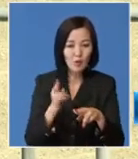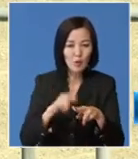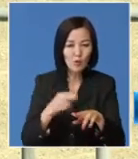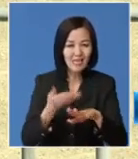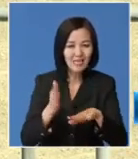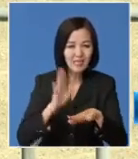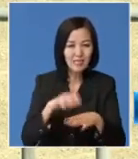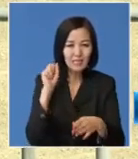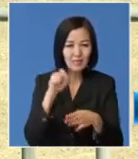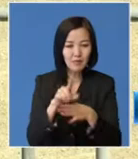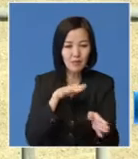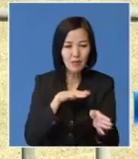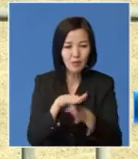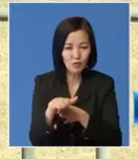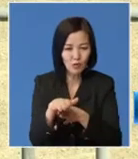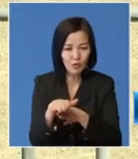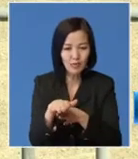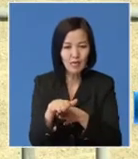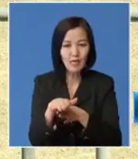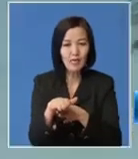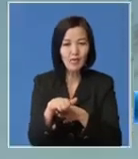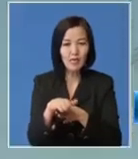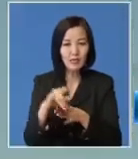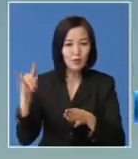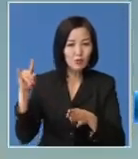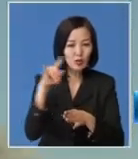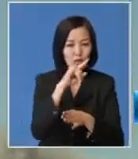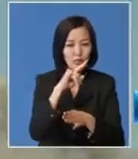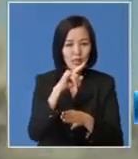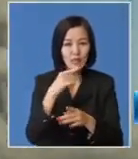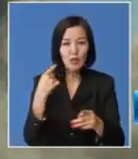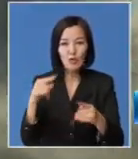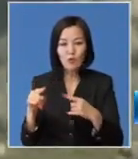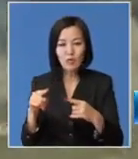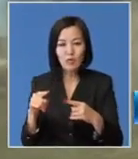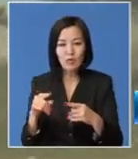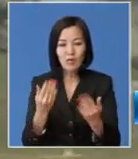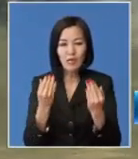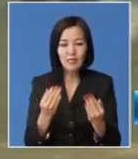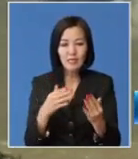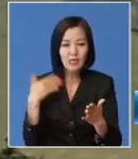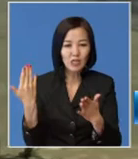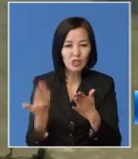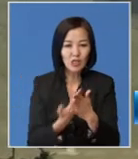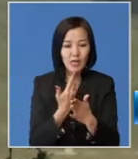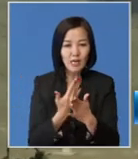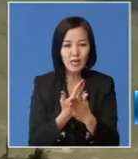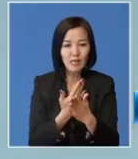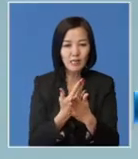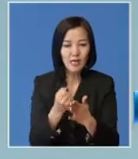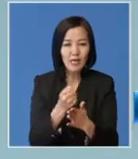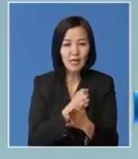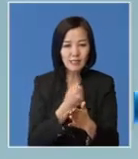жаттығуларды орындады. Ал олар тізгіндеген ұшақтардың арасында өзге де жоқ, соңғы үлгідегі әскери әуе техникалары